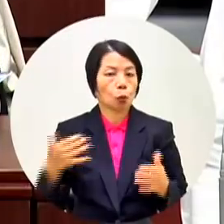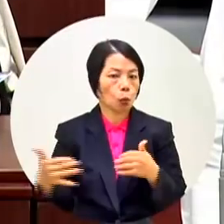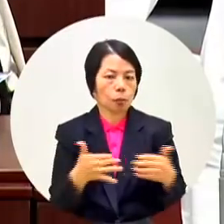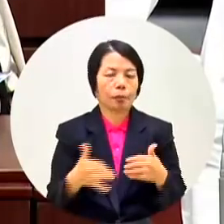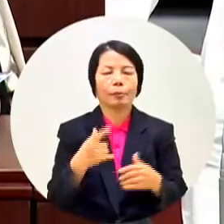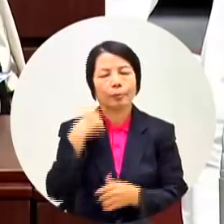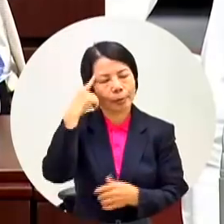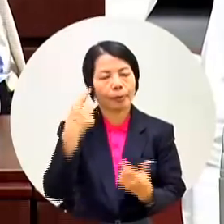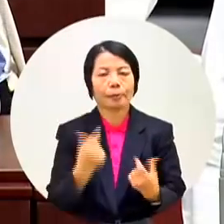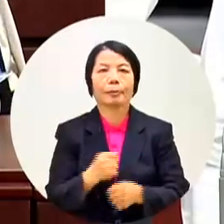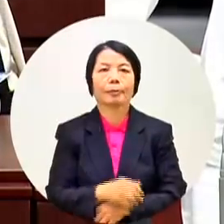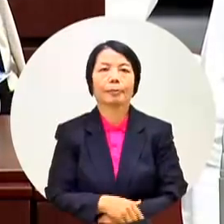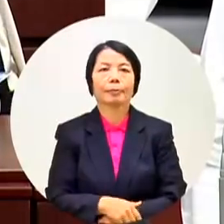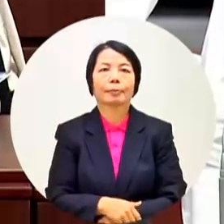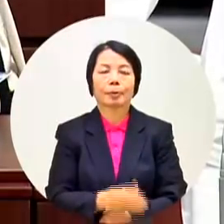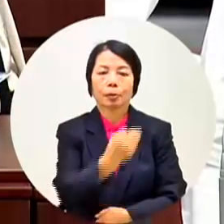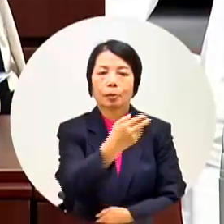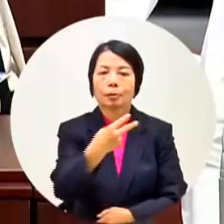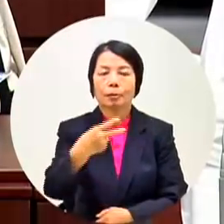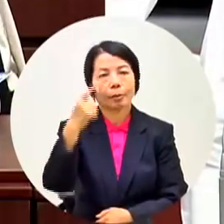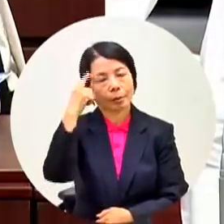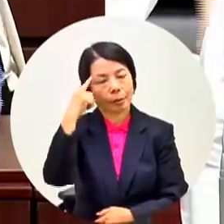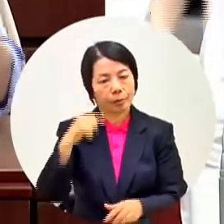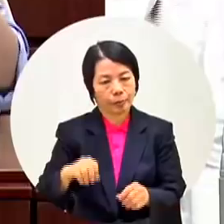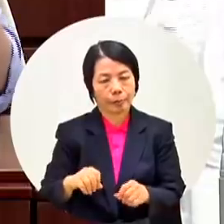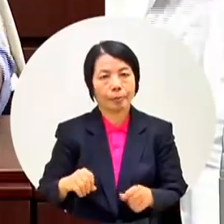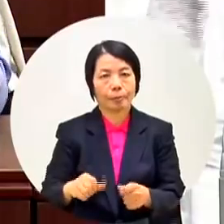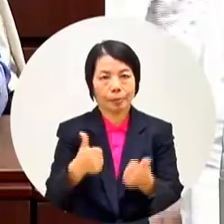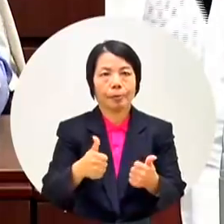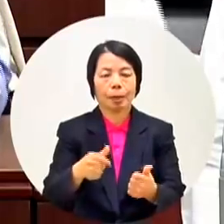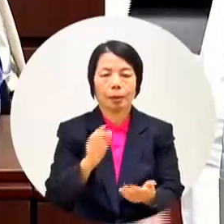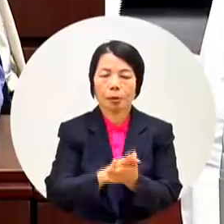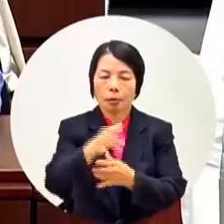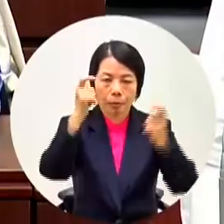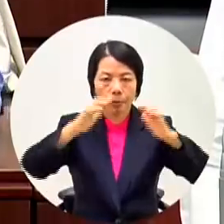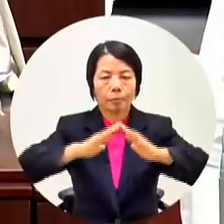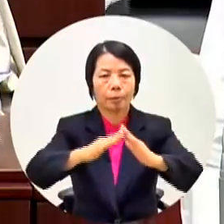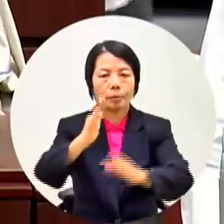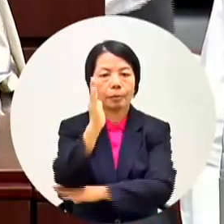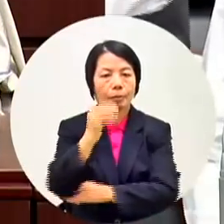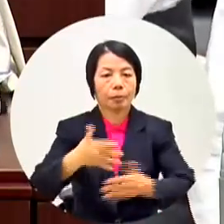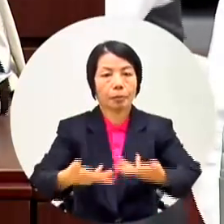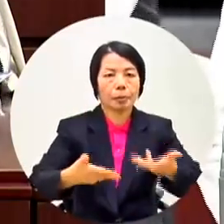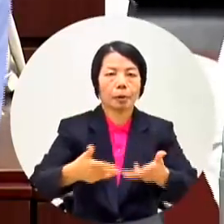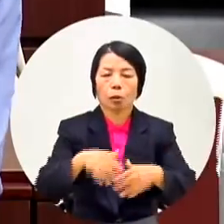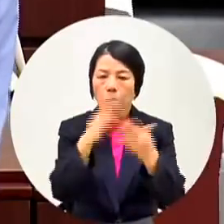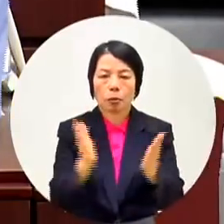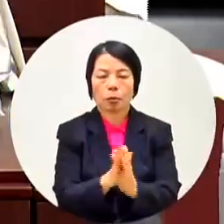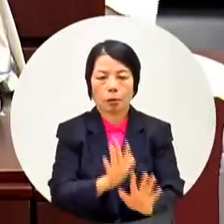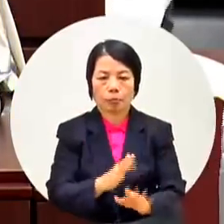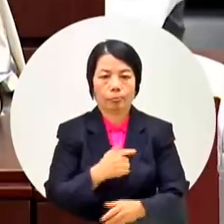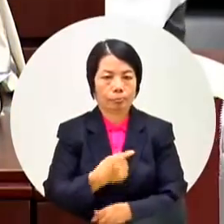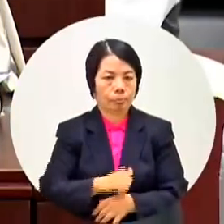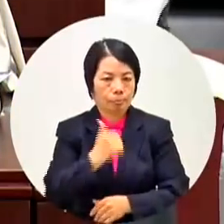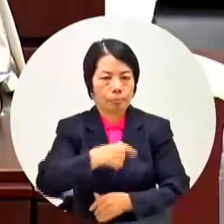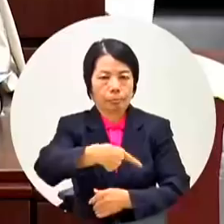二共识问题，我真的很希望未来高雄的市政的建设是在完完全全务实的基础上来发展。好，也非